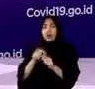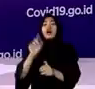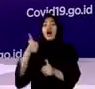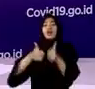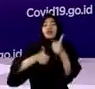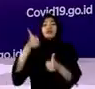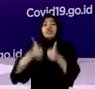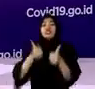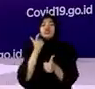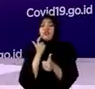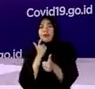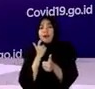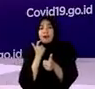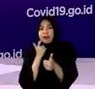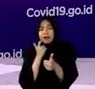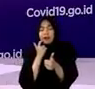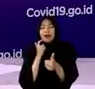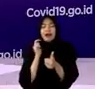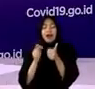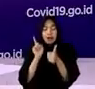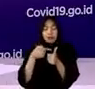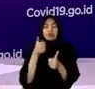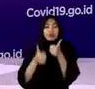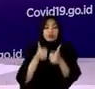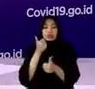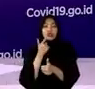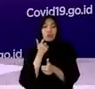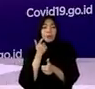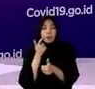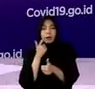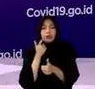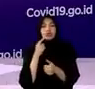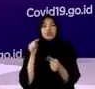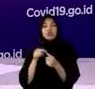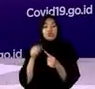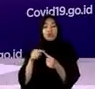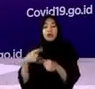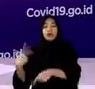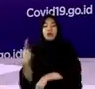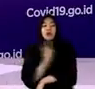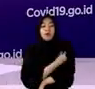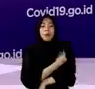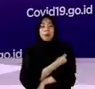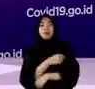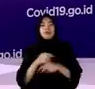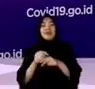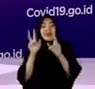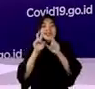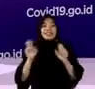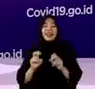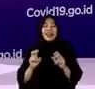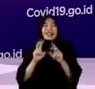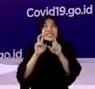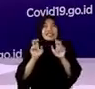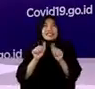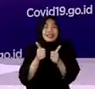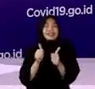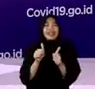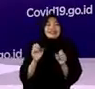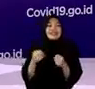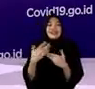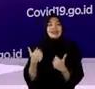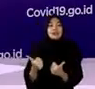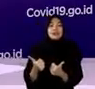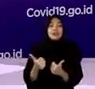harus memiliki skala dan keragaman yang memadai untuk memungkinkan hasil interpretasi hasil yang jelas. Selain